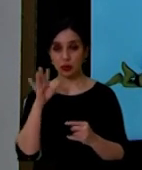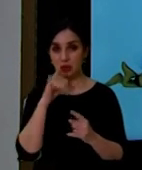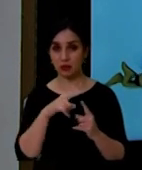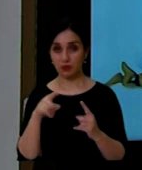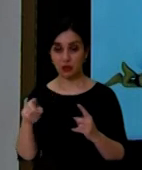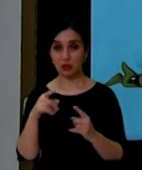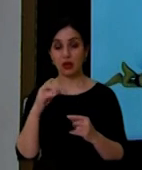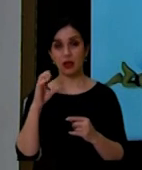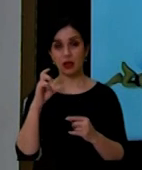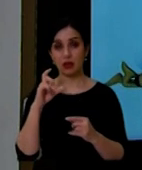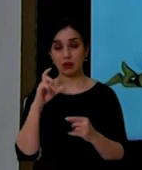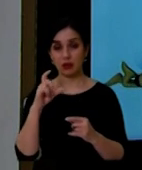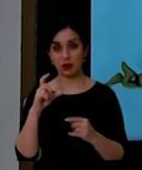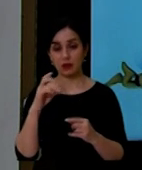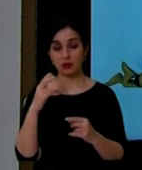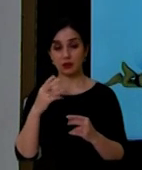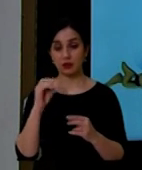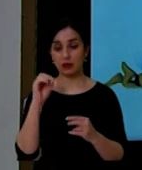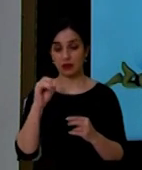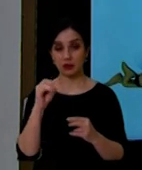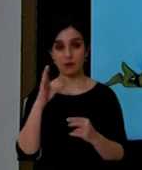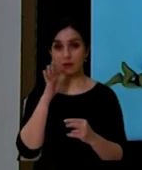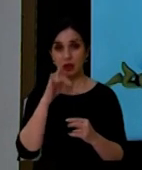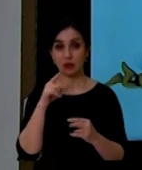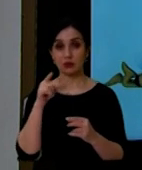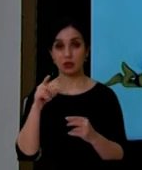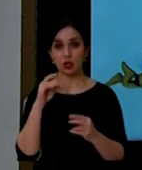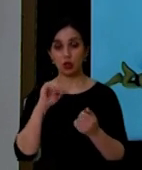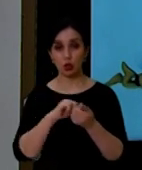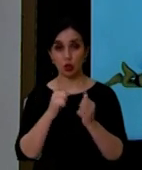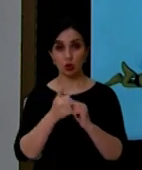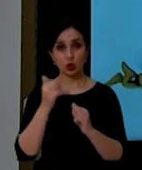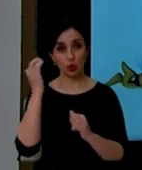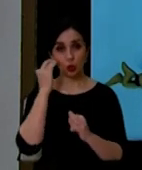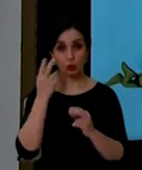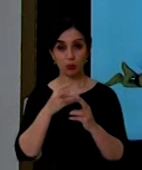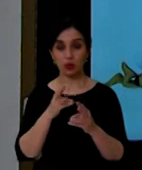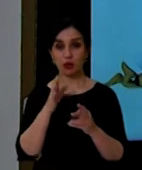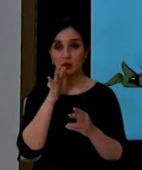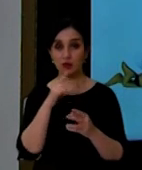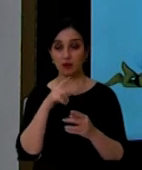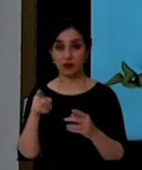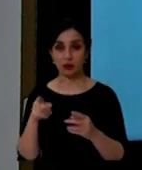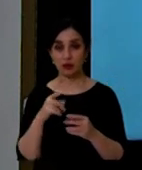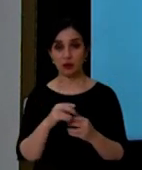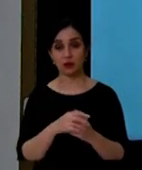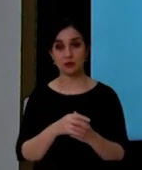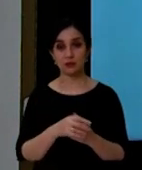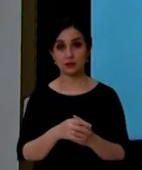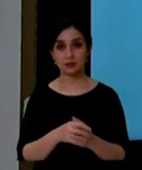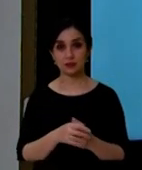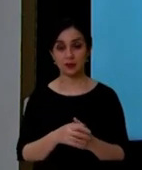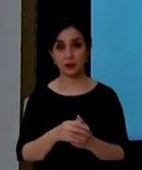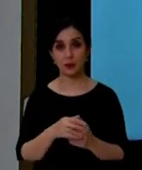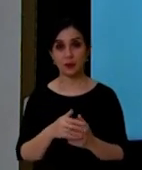E-variant toshkomur davrda. Əgər mənki, bu savallı gəxan jəvabtap büldəngiz,